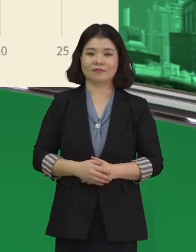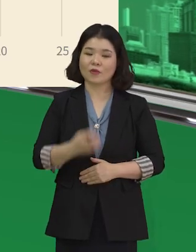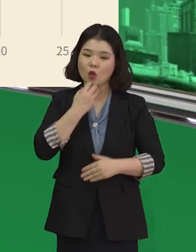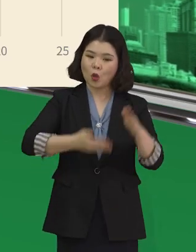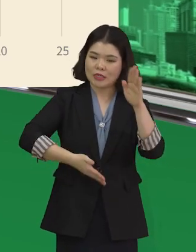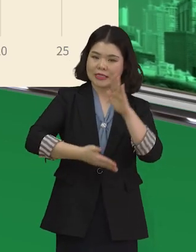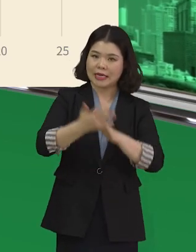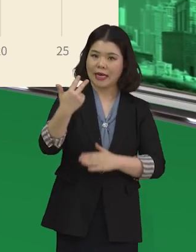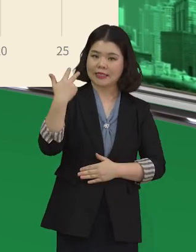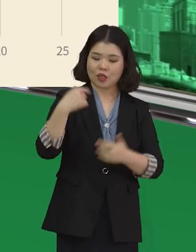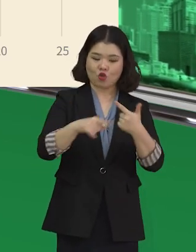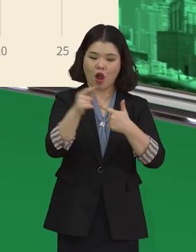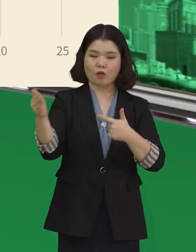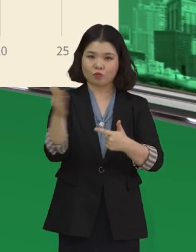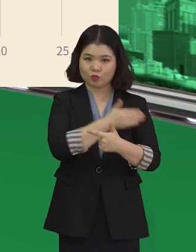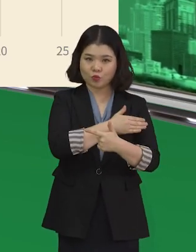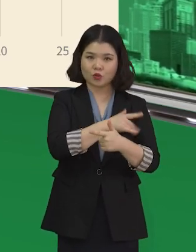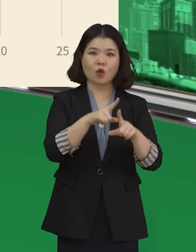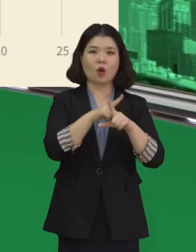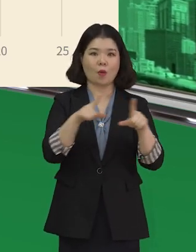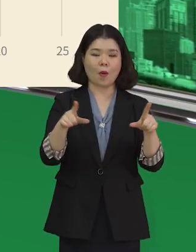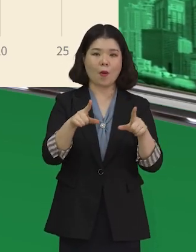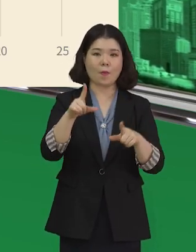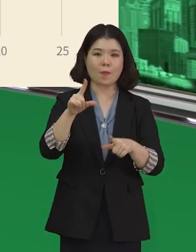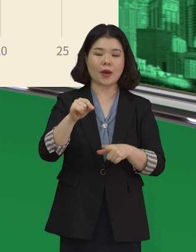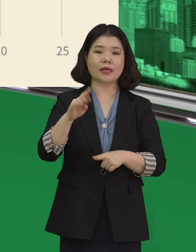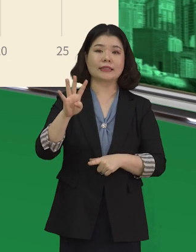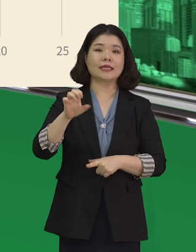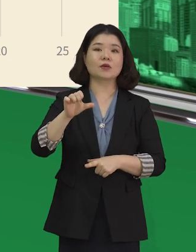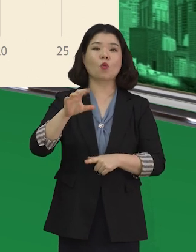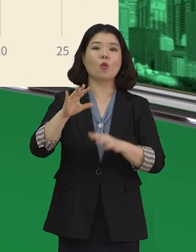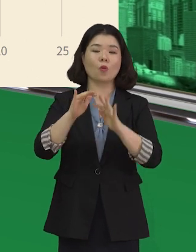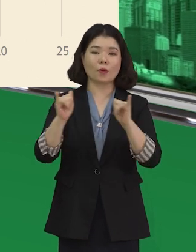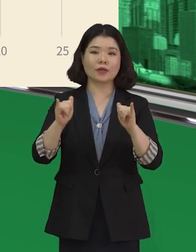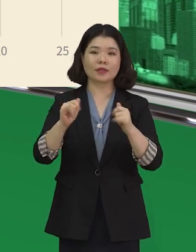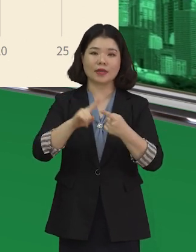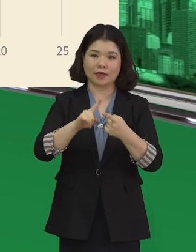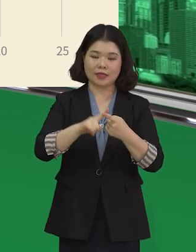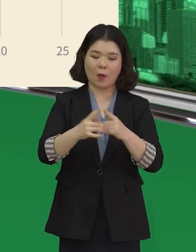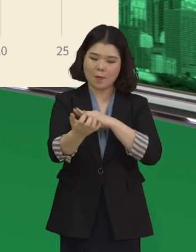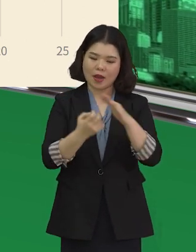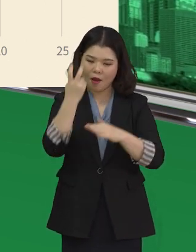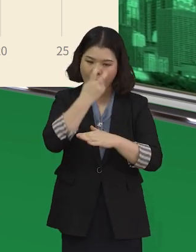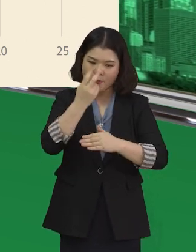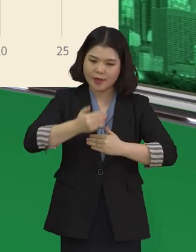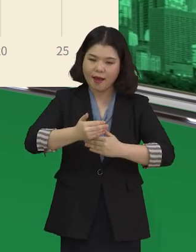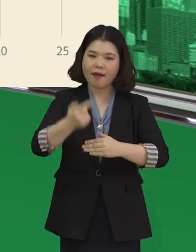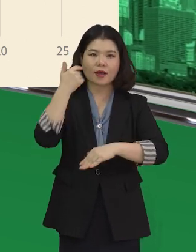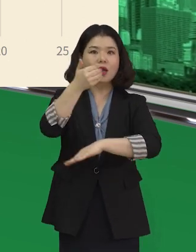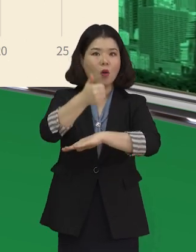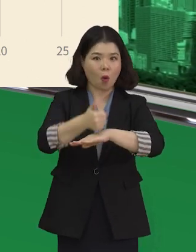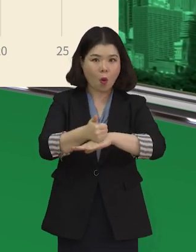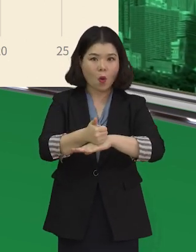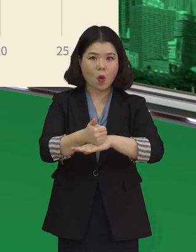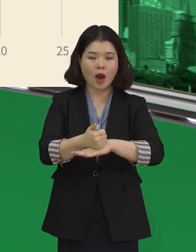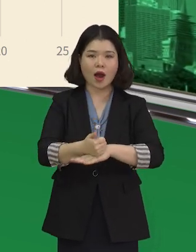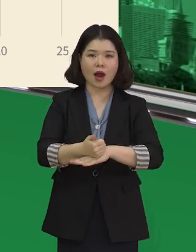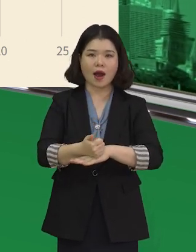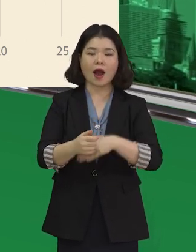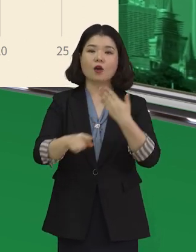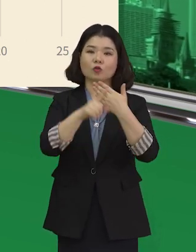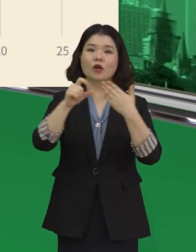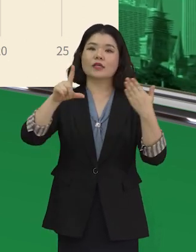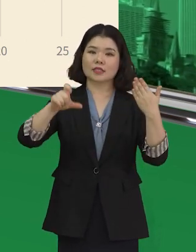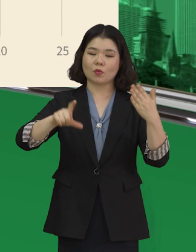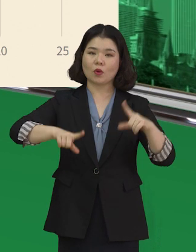서울시가 지난 6월부터 일반인 만 541명을 대상으로 선제 검사를 실시한 결과 지난달